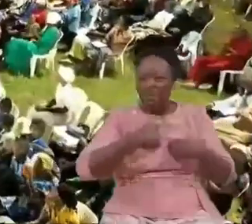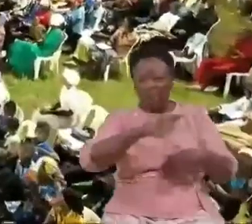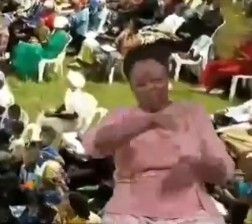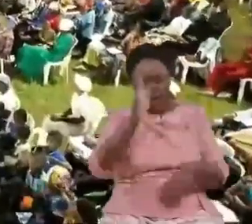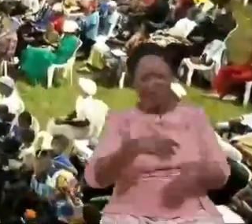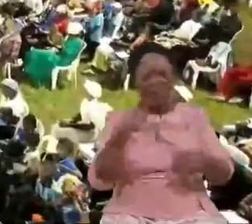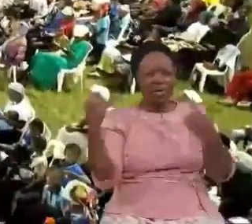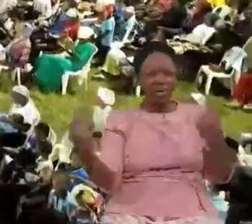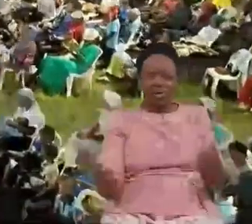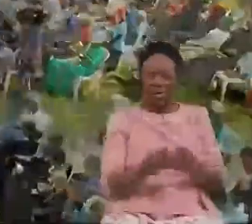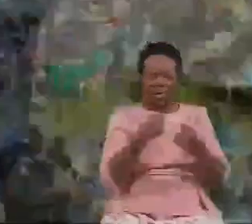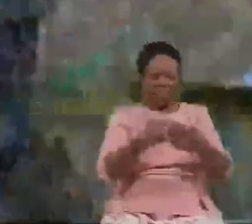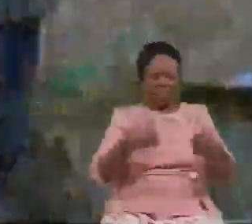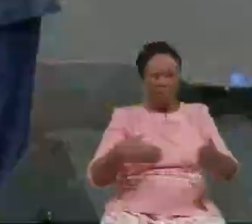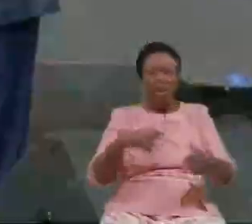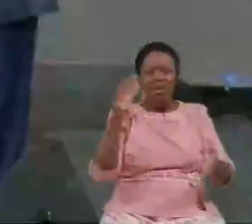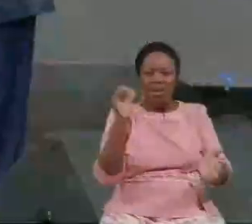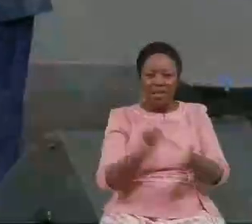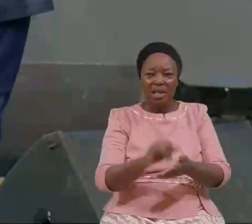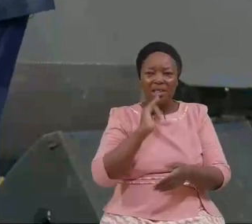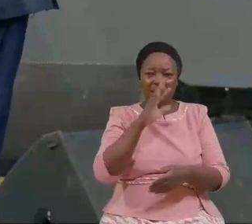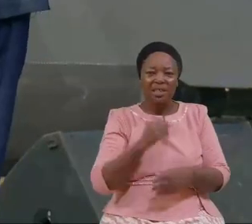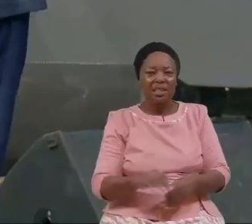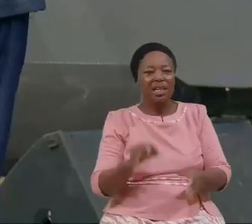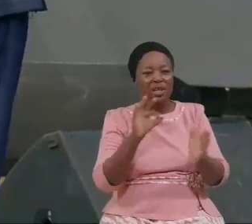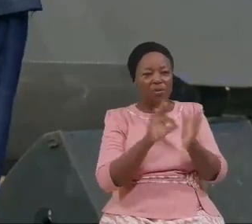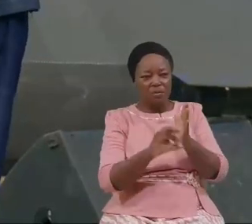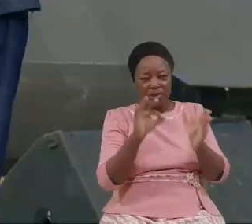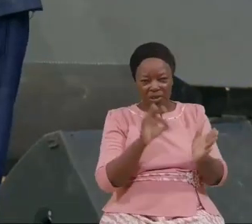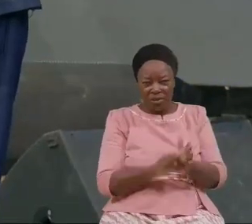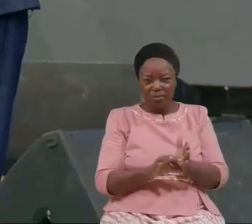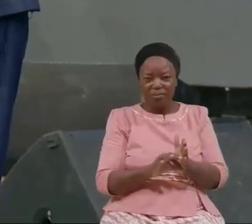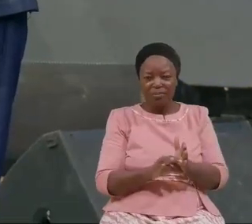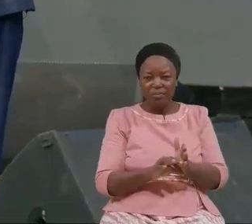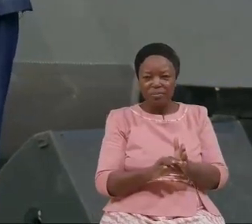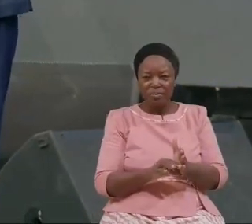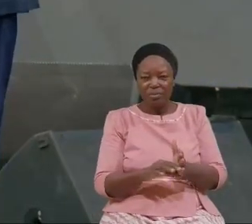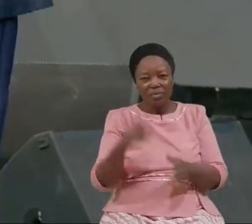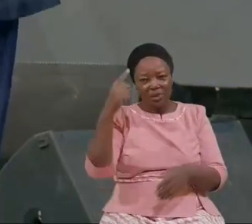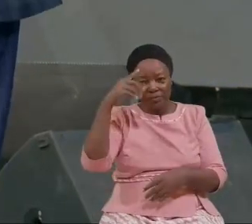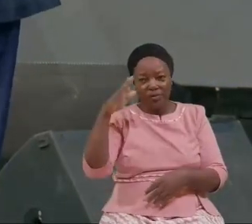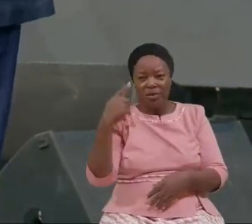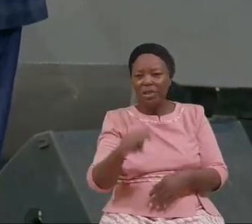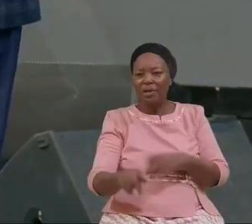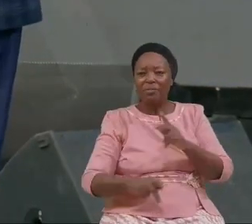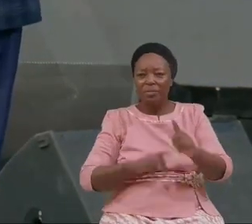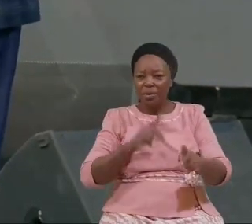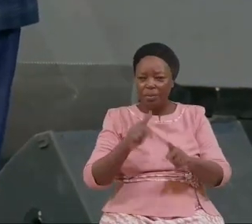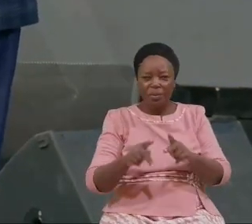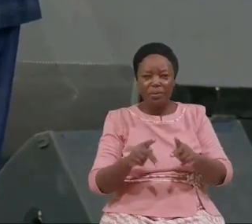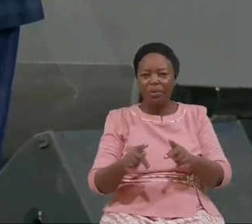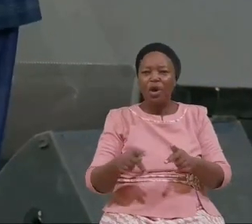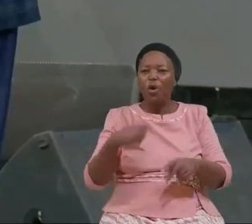péché ça c'est l'imputation pour cela qui ont été violents dans les liquidité